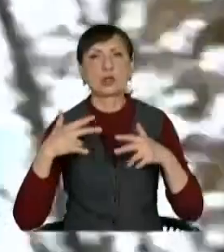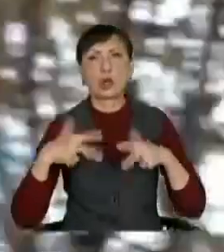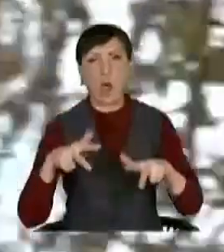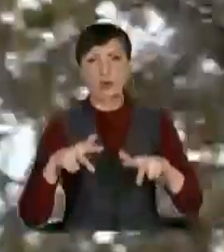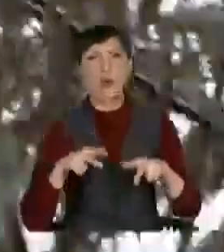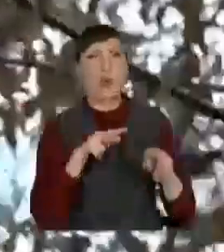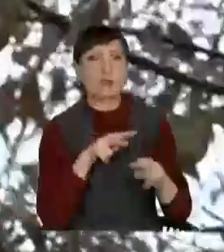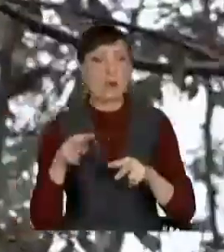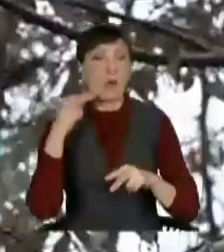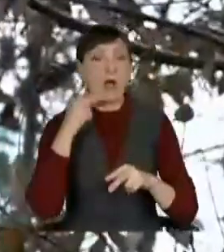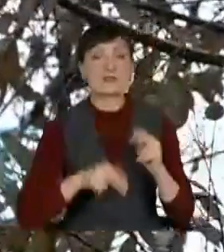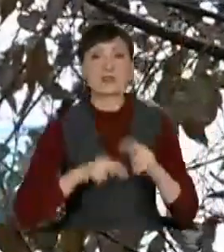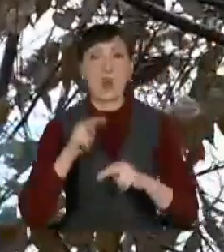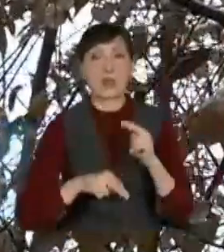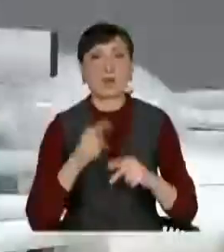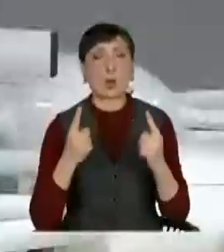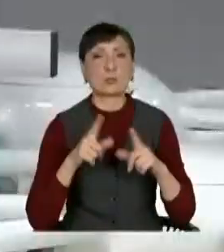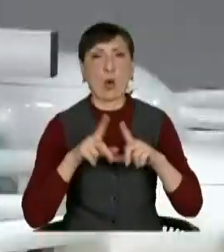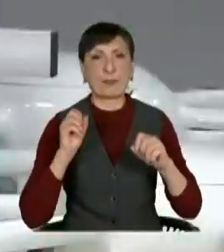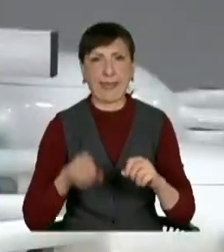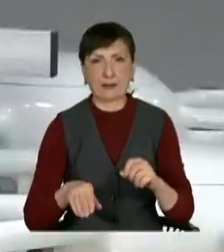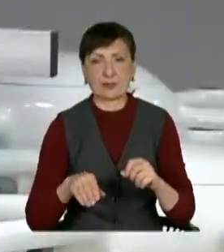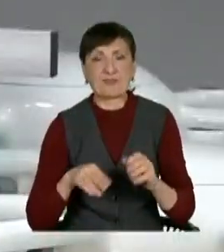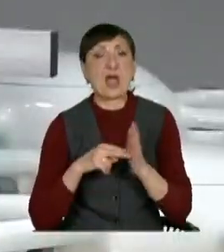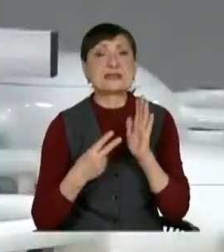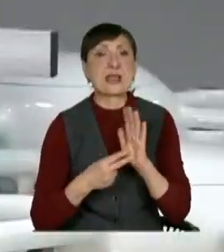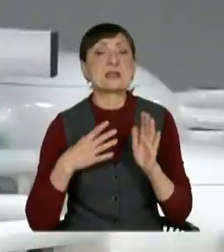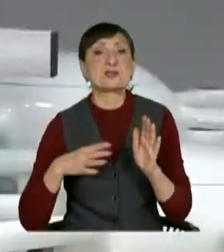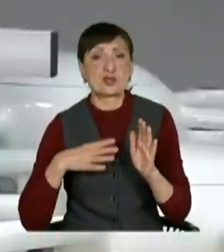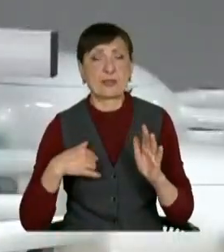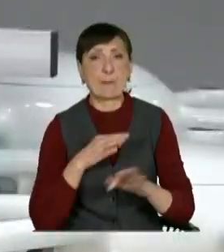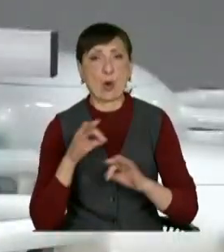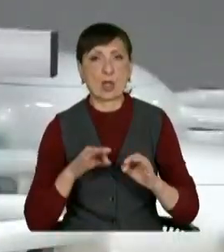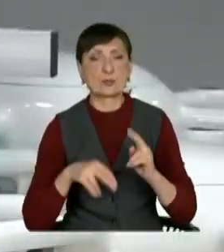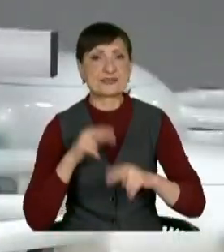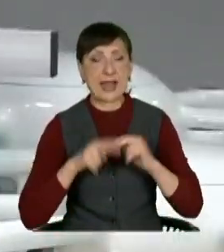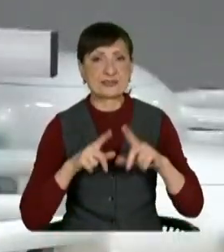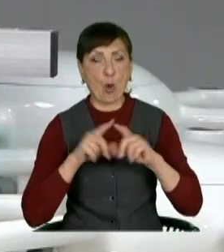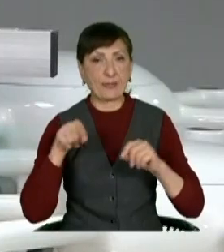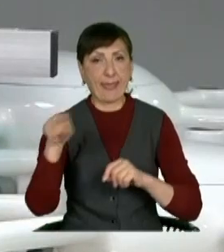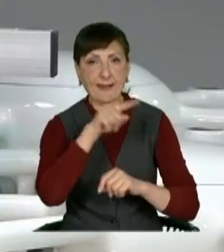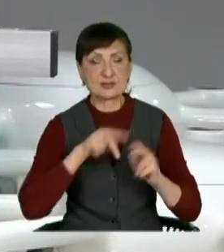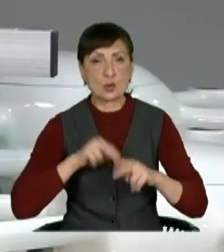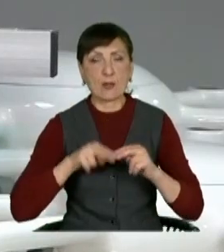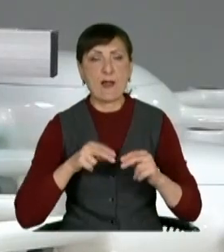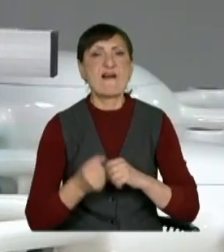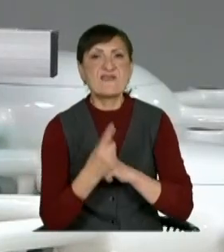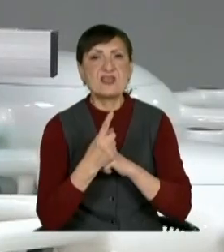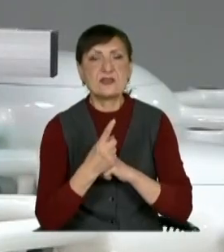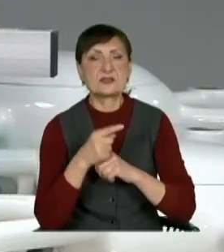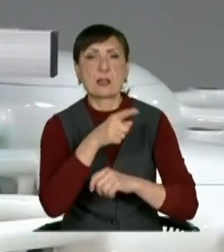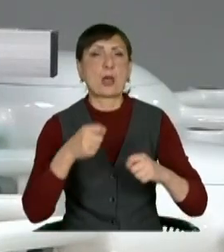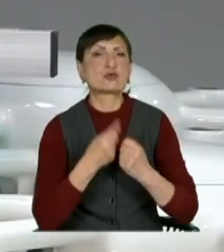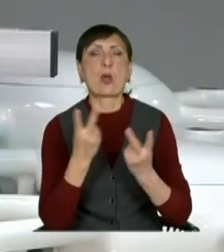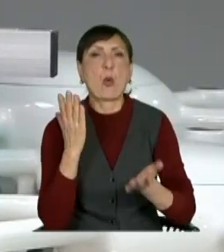для контроля качества строительства крупных объектов. Цель проекта заключалась в том, чтобы на строительном объекте выявить